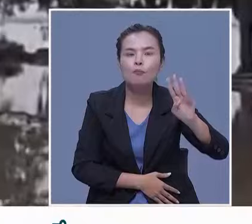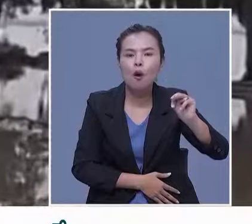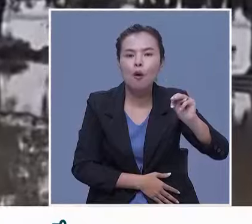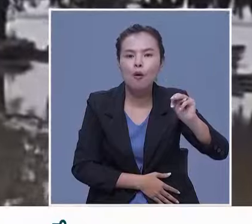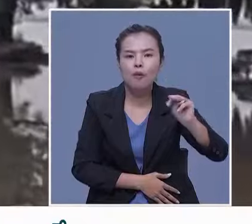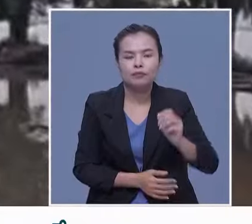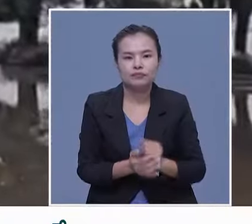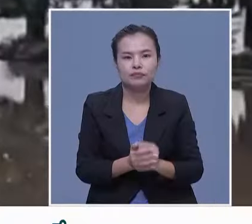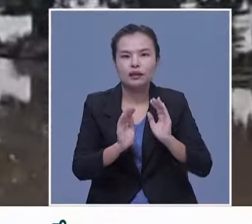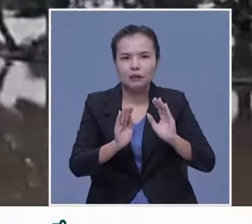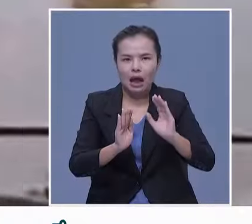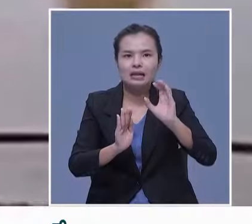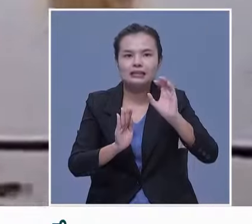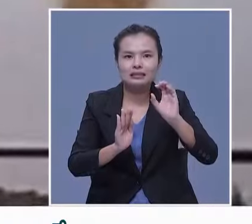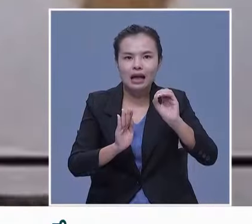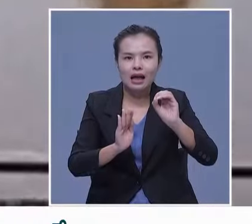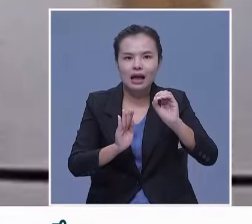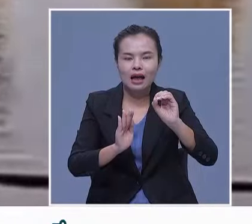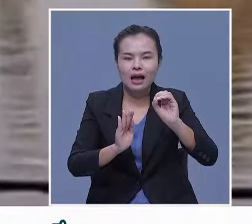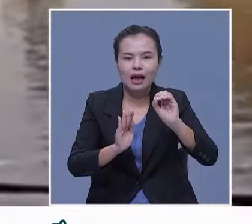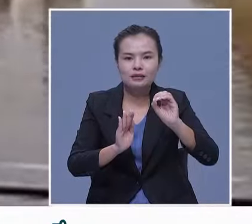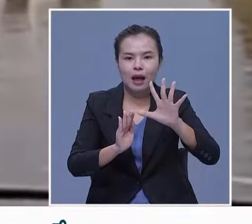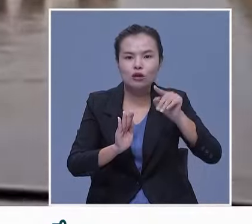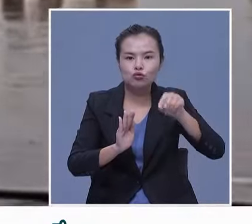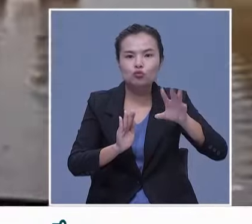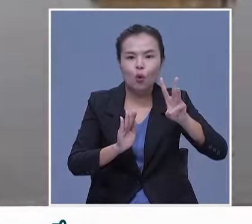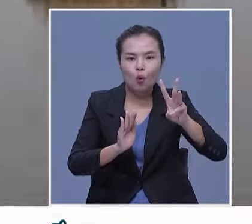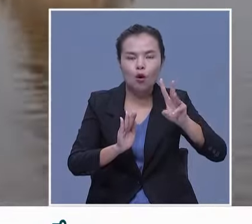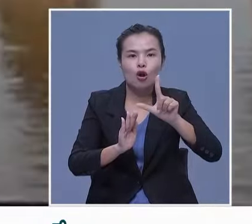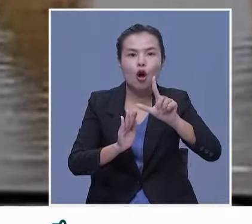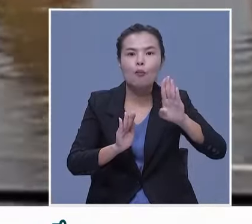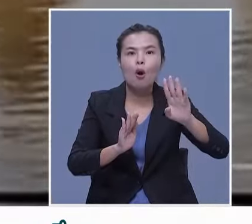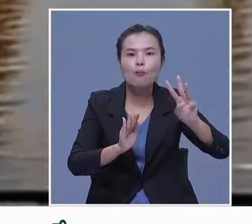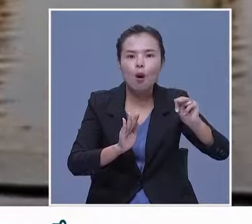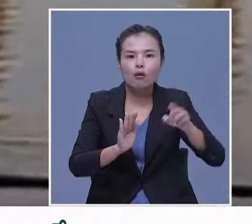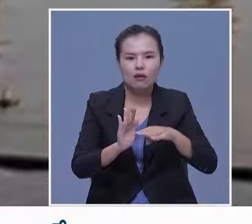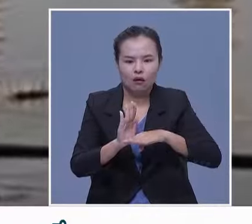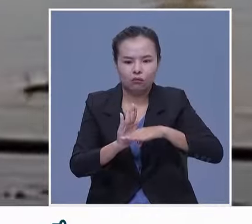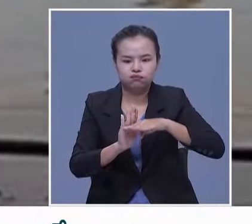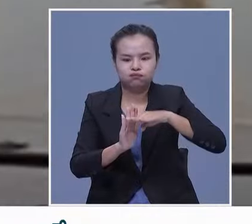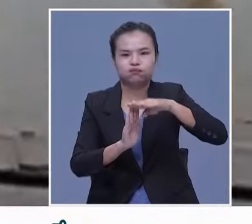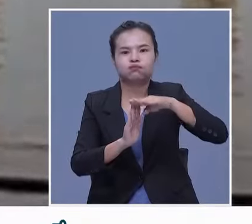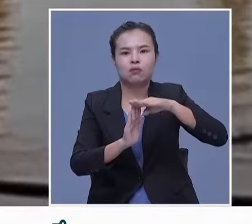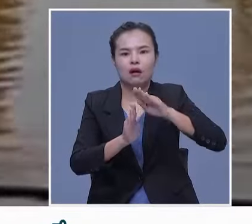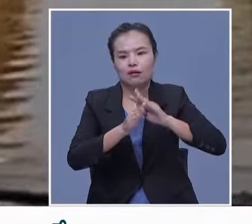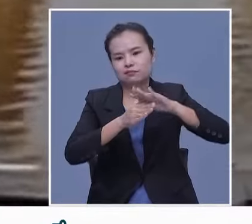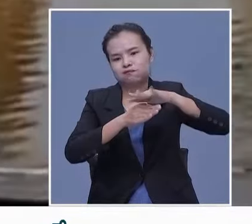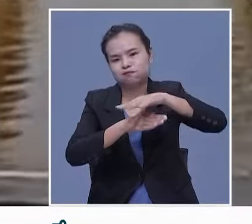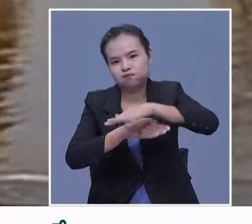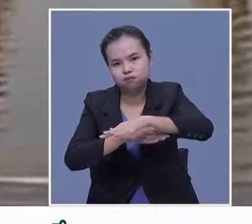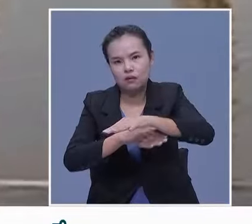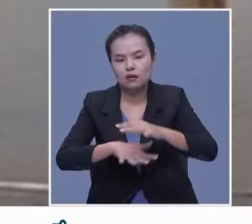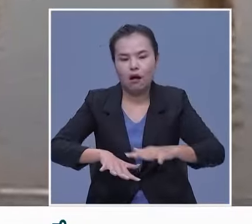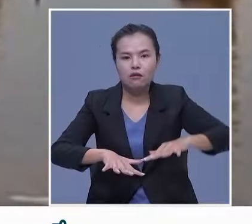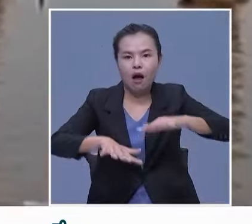จุของเขาคือ55.6 50ล้านลูกบาทเมตคือเกินกว่าความจุแล้วค่ะในขณะที่สถานการณ์